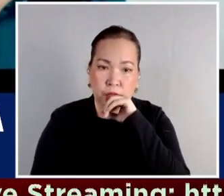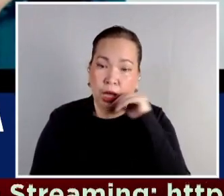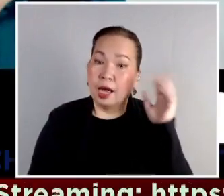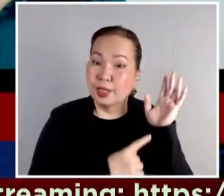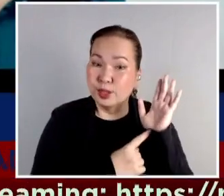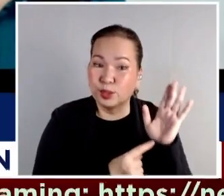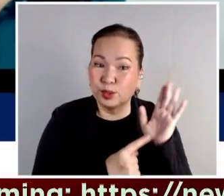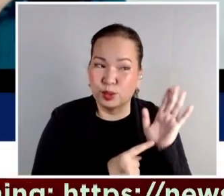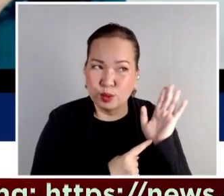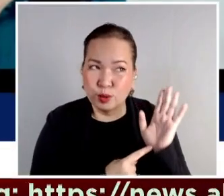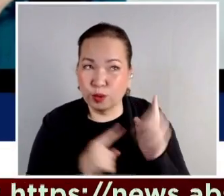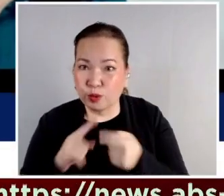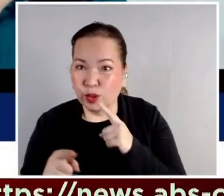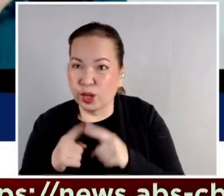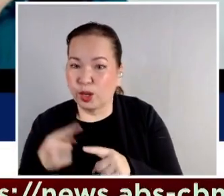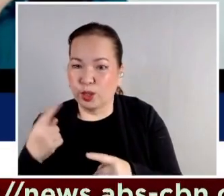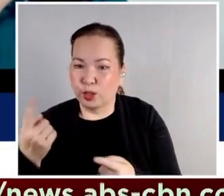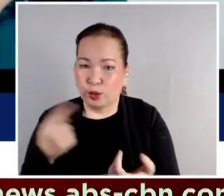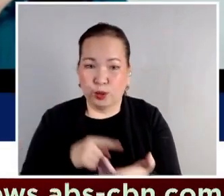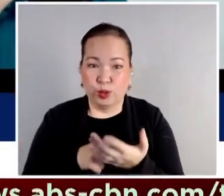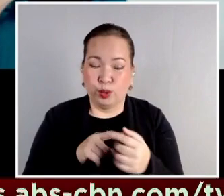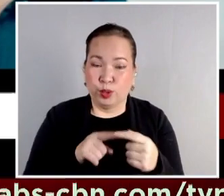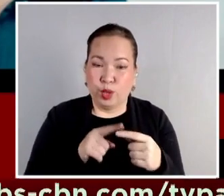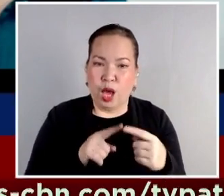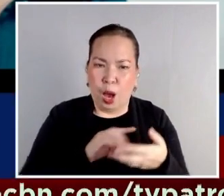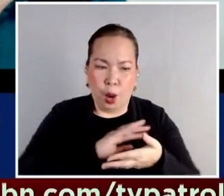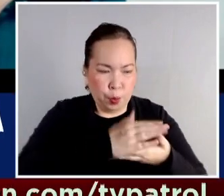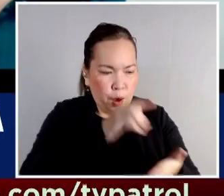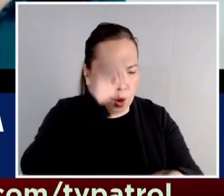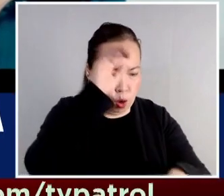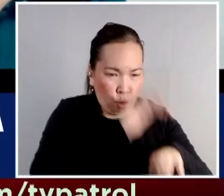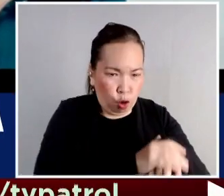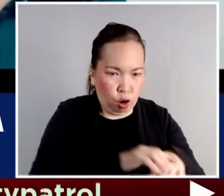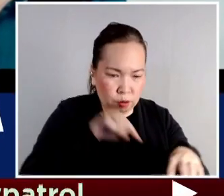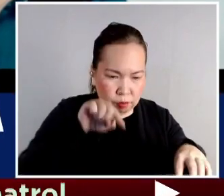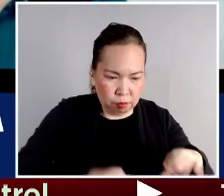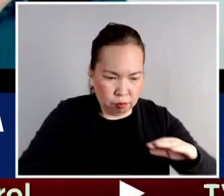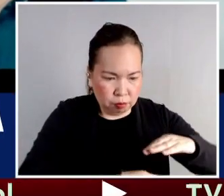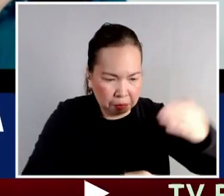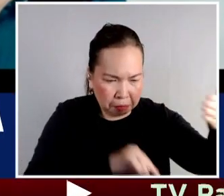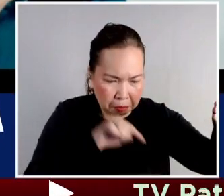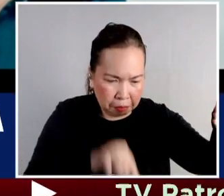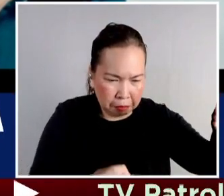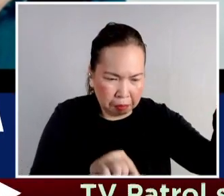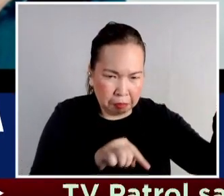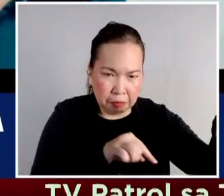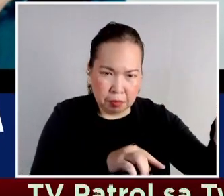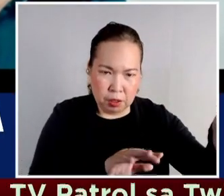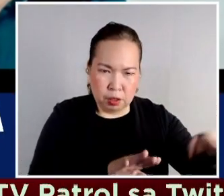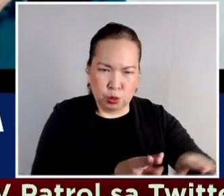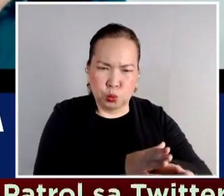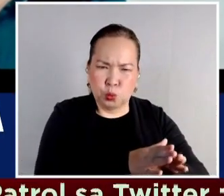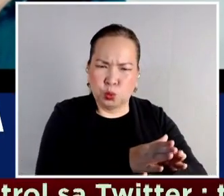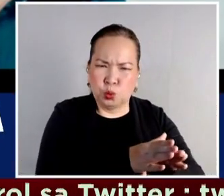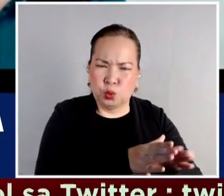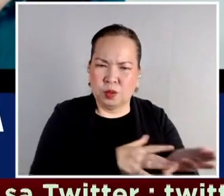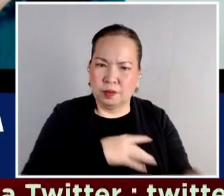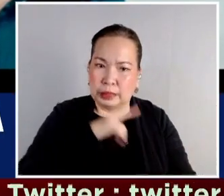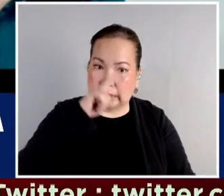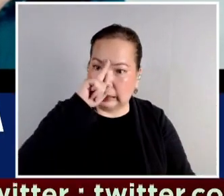mga kasama yan ngayon, no? Mula dun sa pagbubukas hanggang dun sa actual na use nila. Talagang maiinis ka,